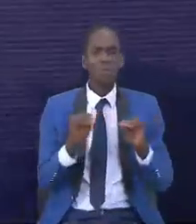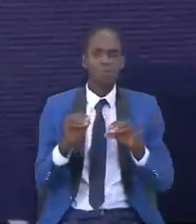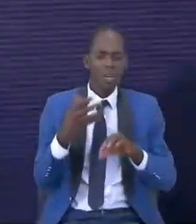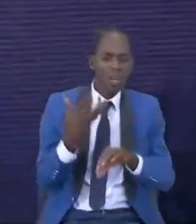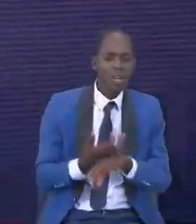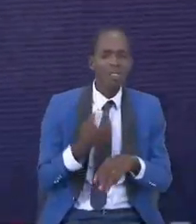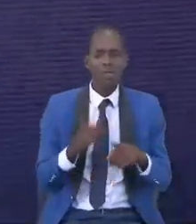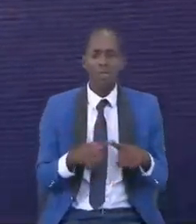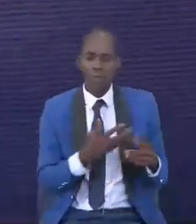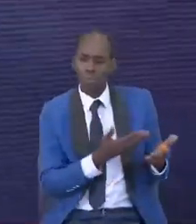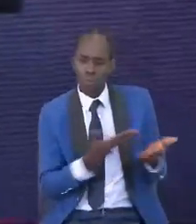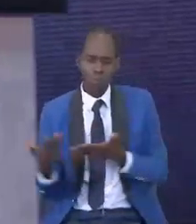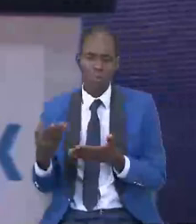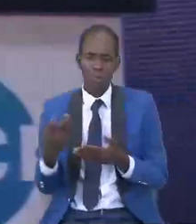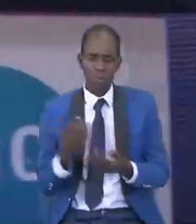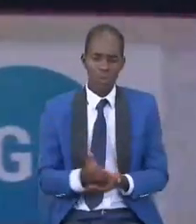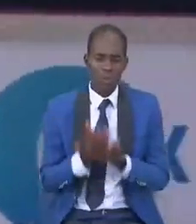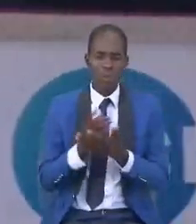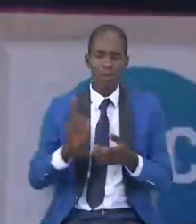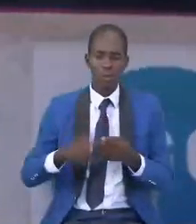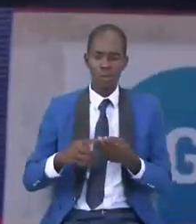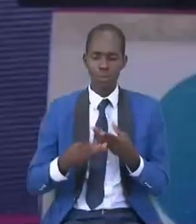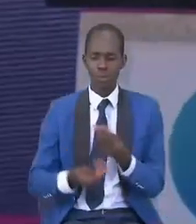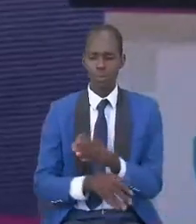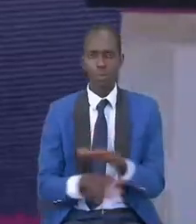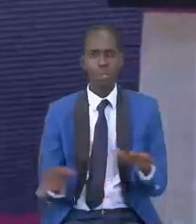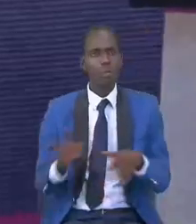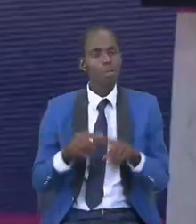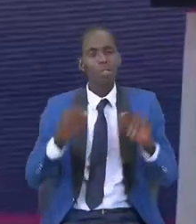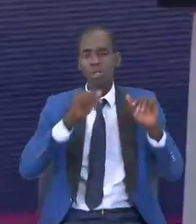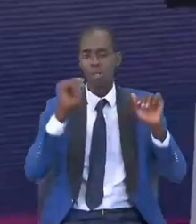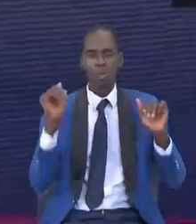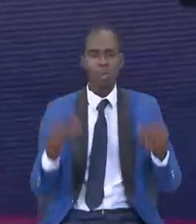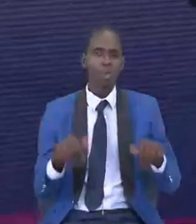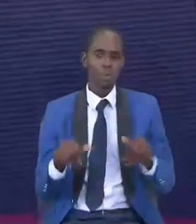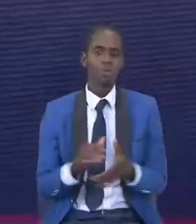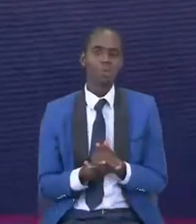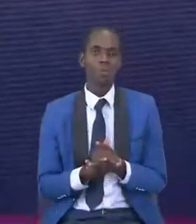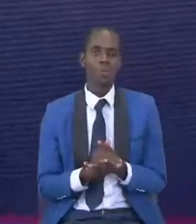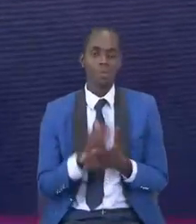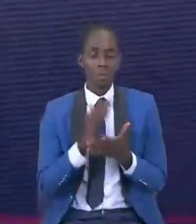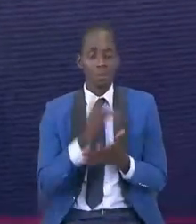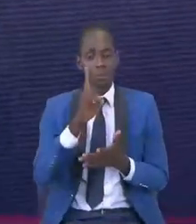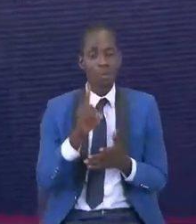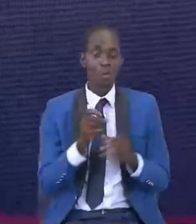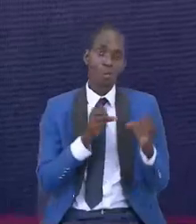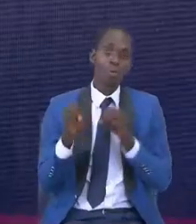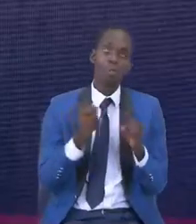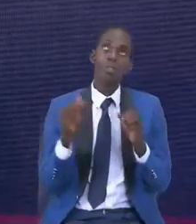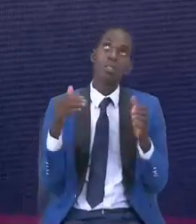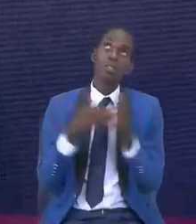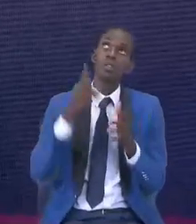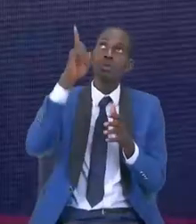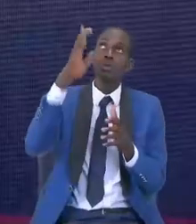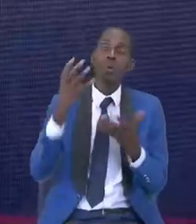s'agitait toujours plus contre eux. Mais ils n'ont pas pu. Quelqu'un qui combat contre Dieu et qui veut vaincre Dieu était dans